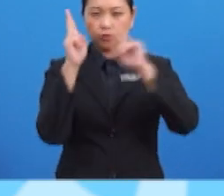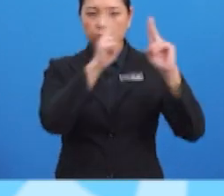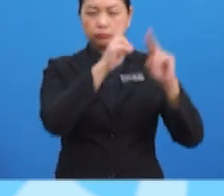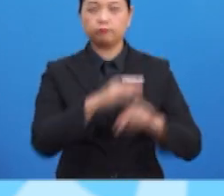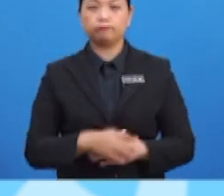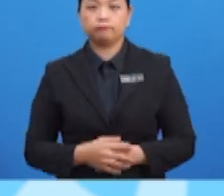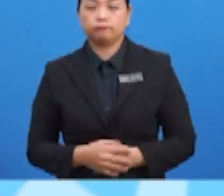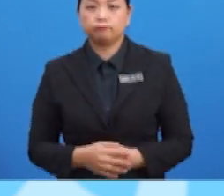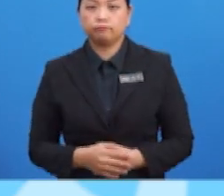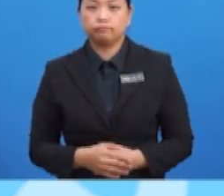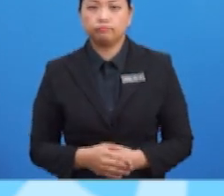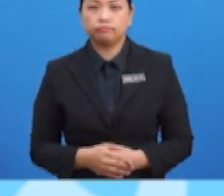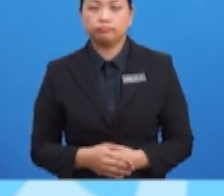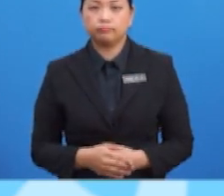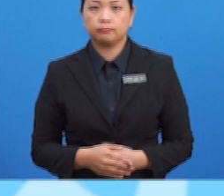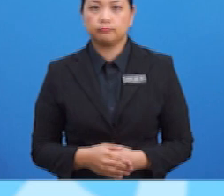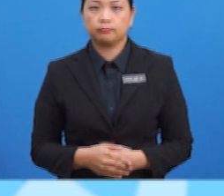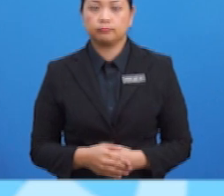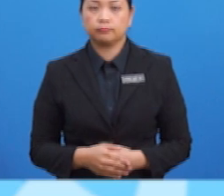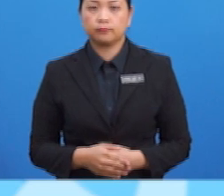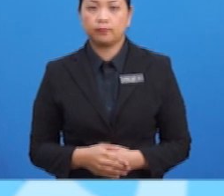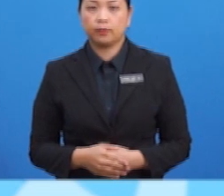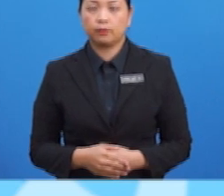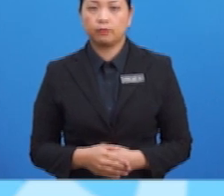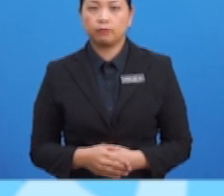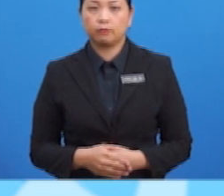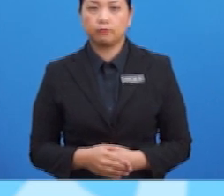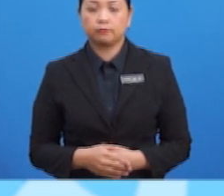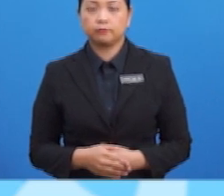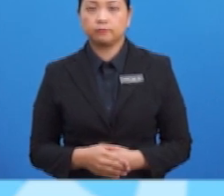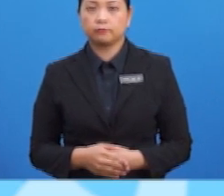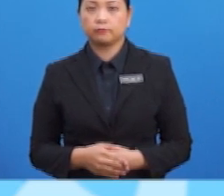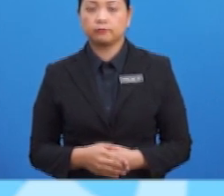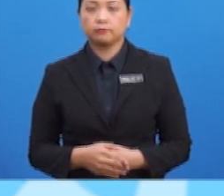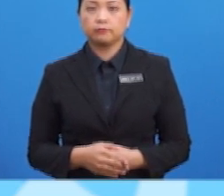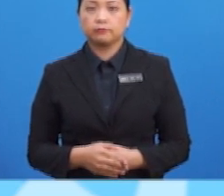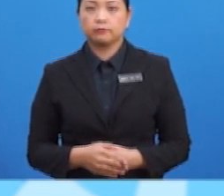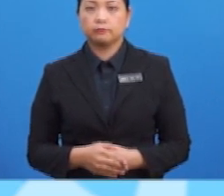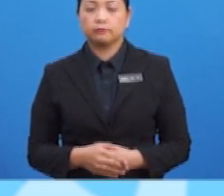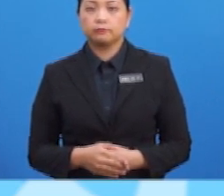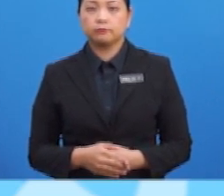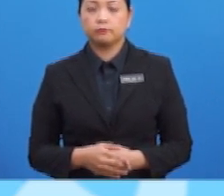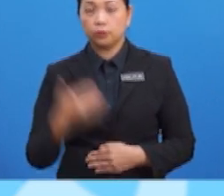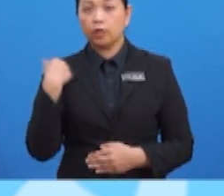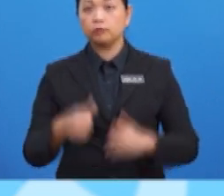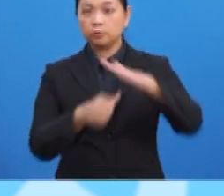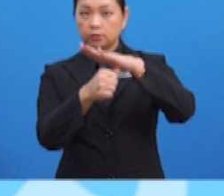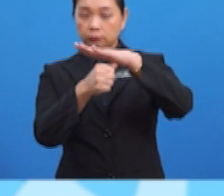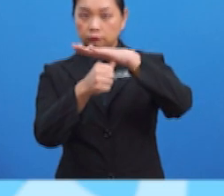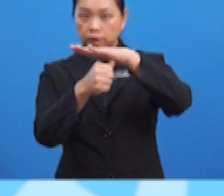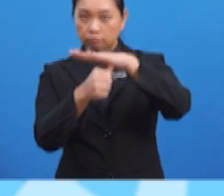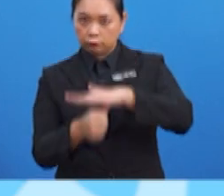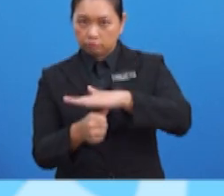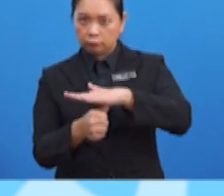Pemampat udara berfungsi untuk mengumpul dan memampatkannya dari tekanan kasar